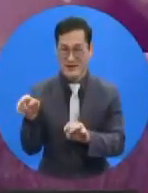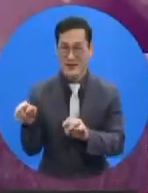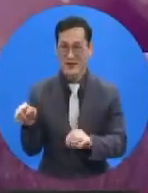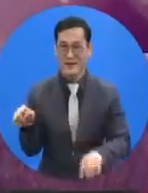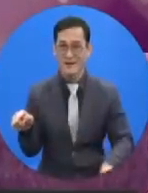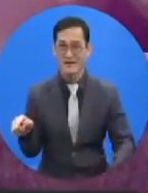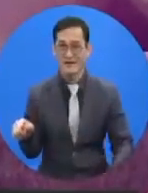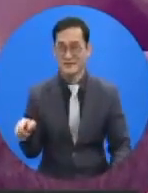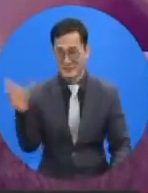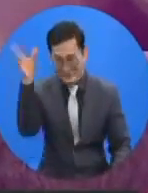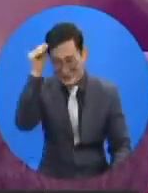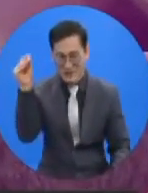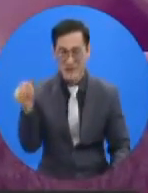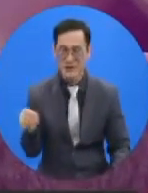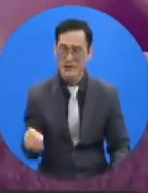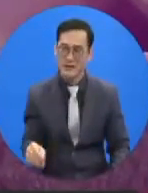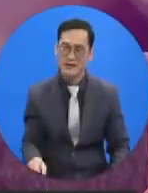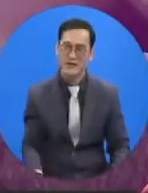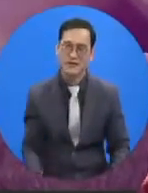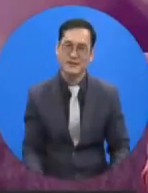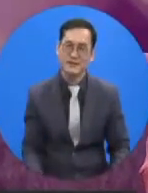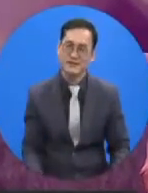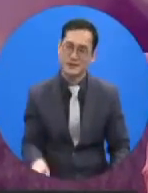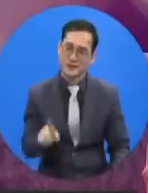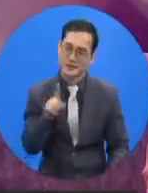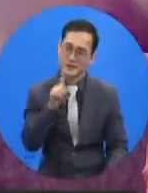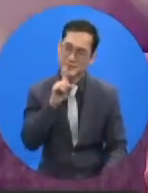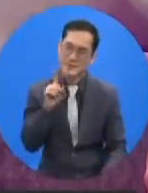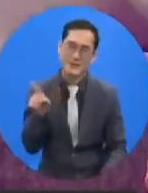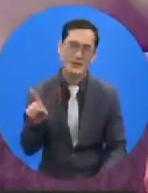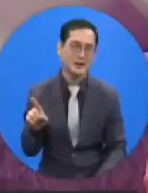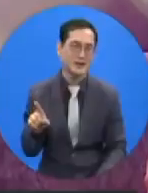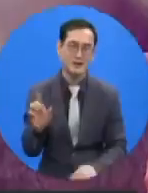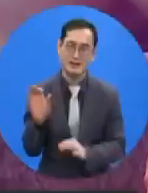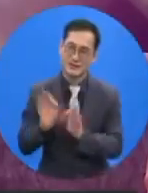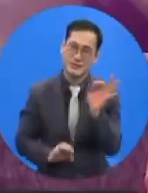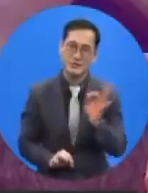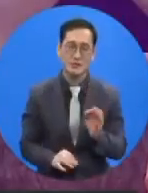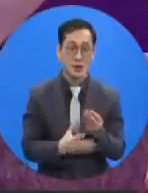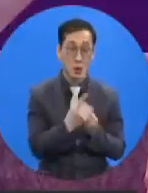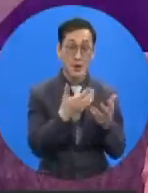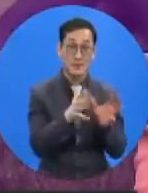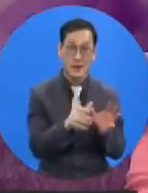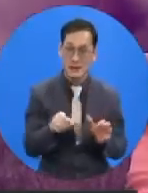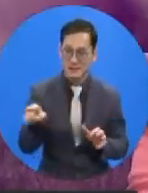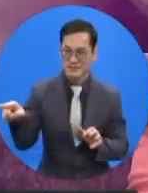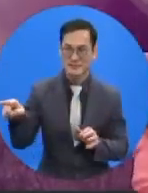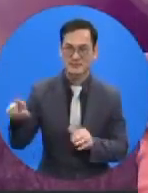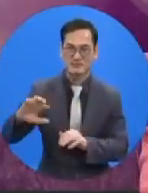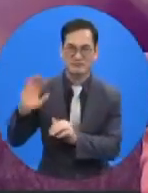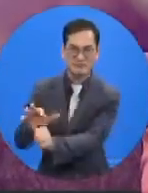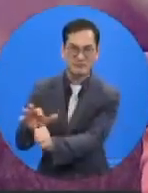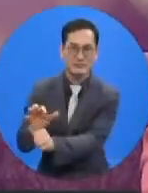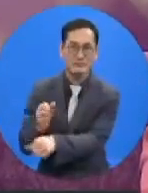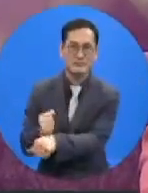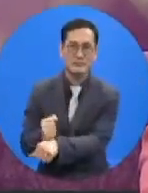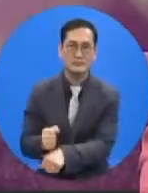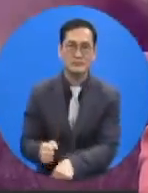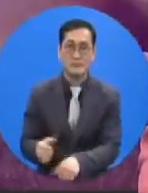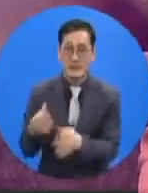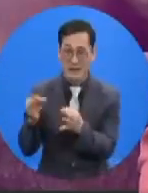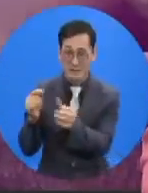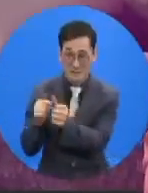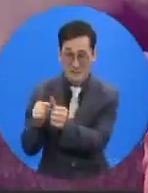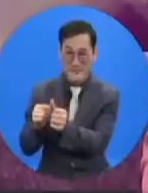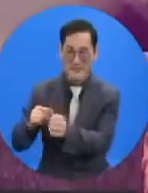발언의 취지야 따로 있다고는 하지만 적절치 못한 비난이 일자 통합당에서는 초강수 조치를 취했습니다. 김대호